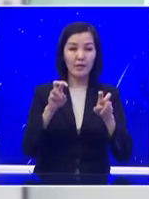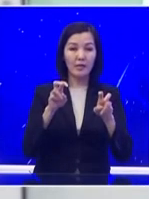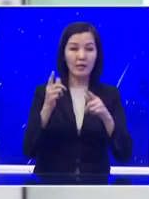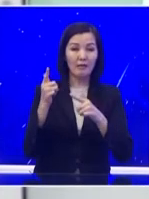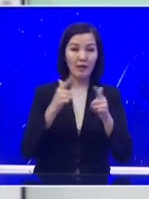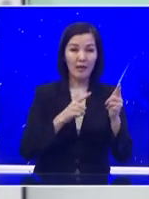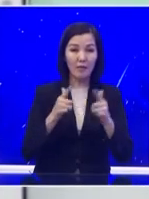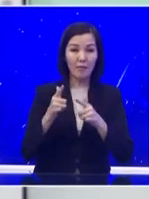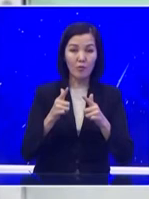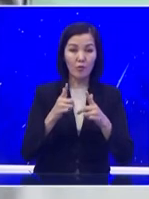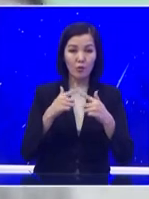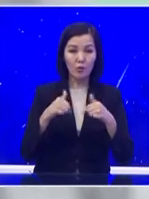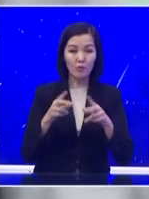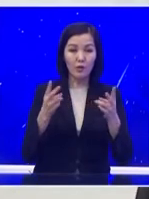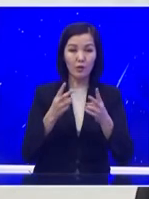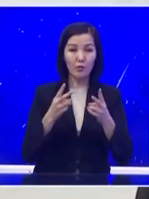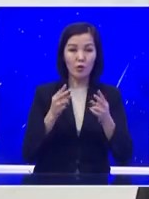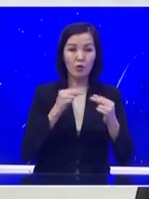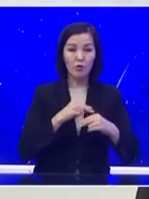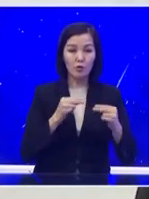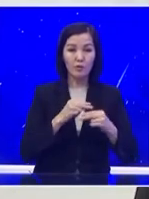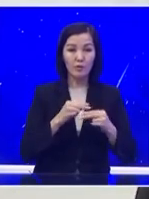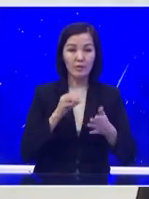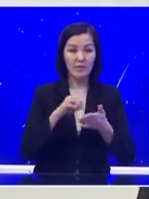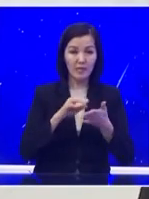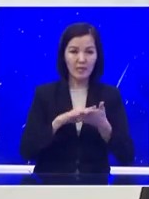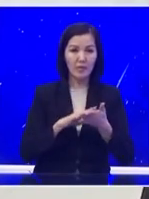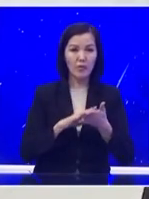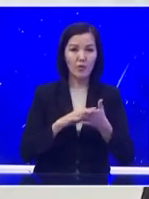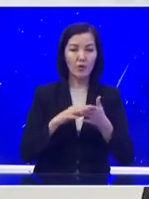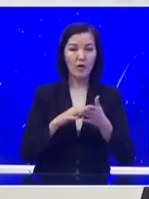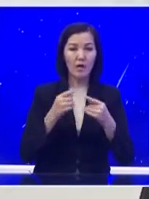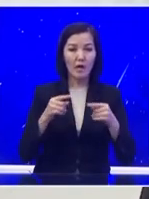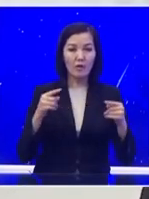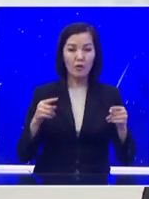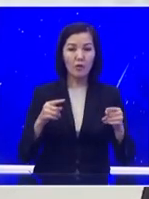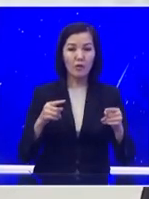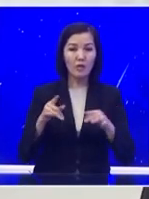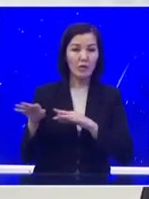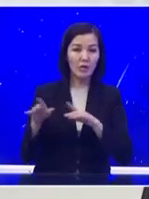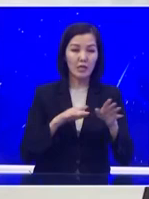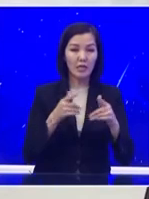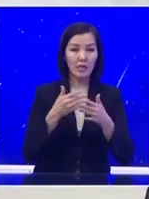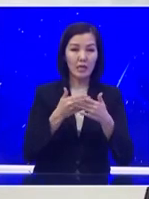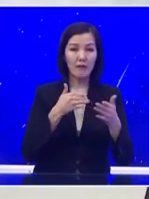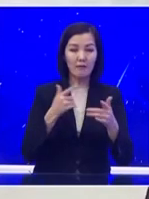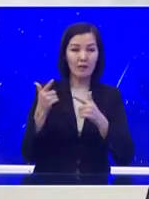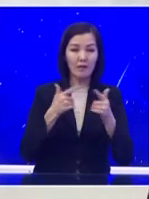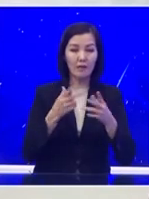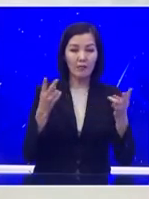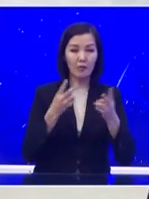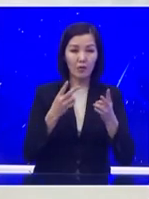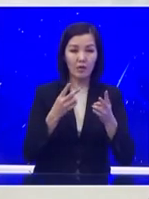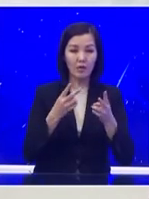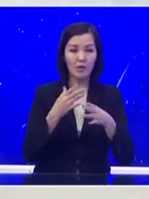пунктін ұйымдастыру, олардың жұмысын ұйымдастыру, тіркеу, анықтама бюролары бар, медициналық көмек көрсету жағынан әлеуметтік психологиялық